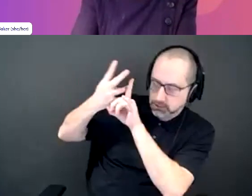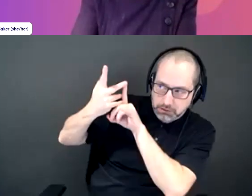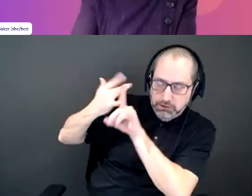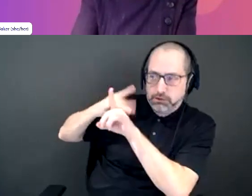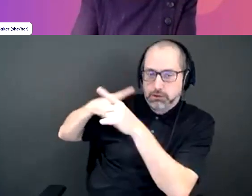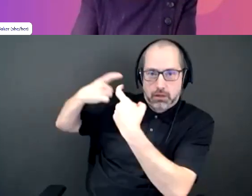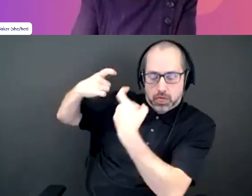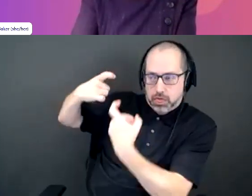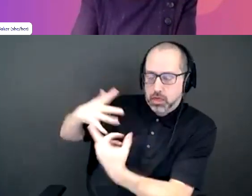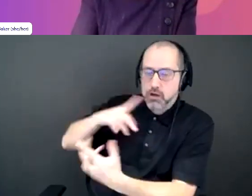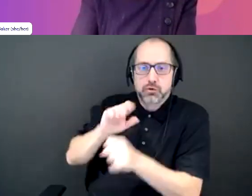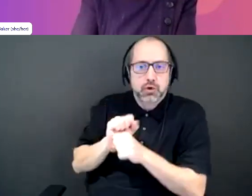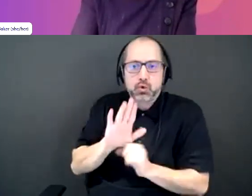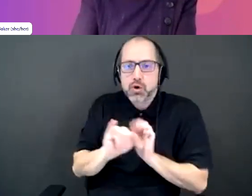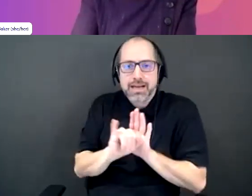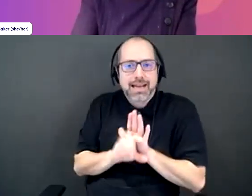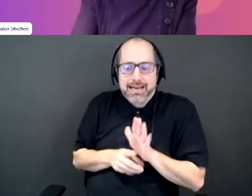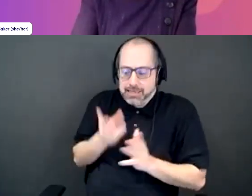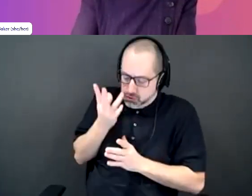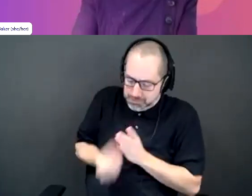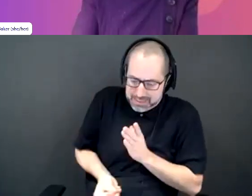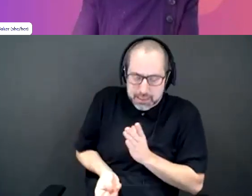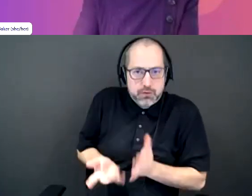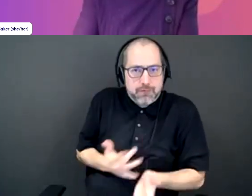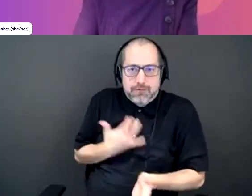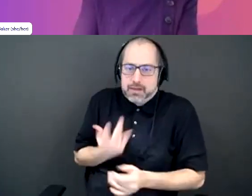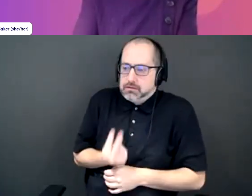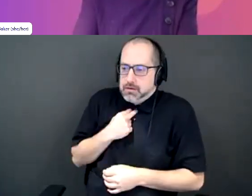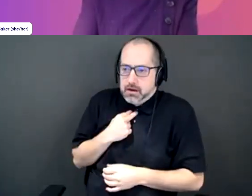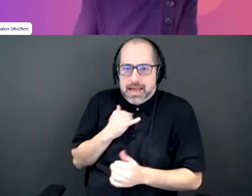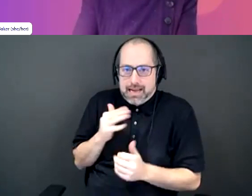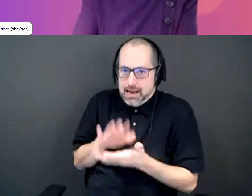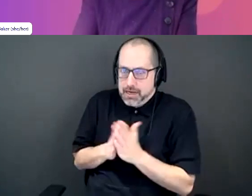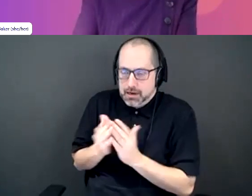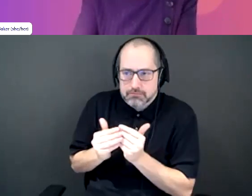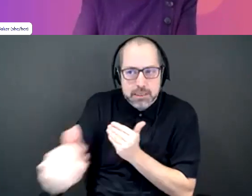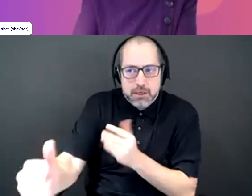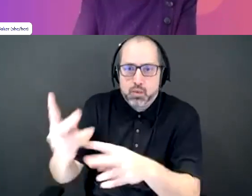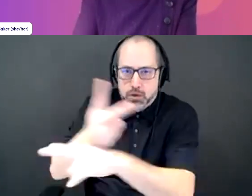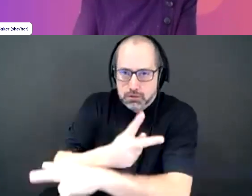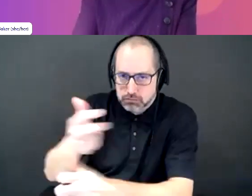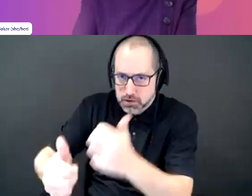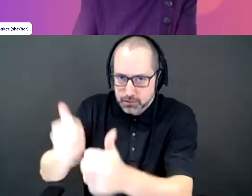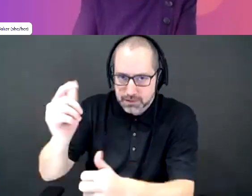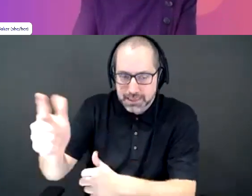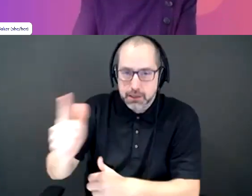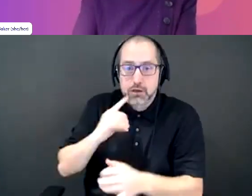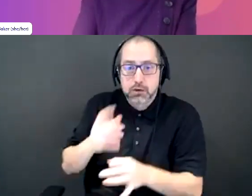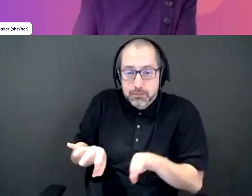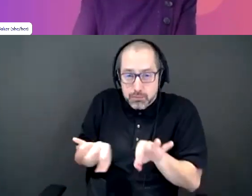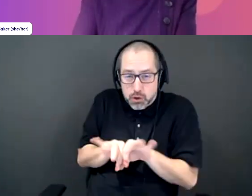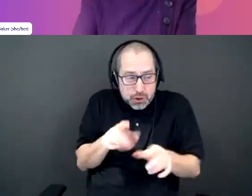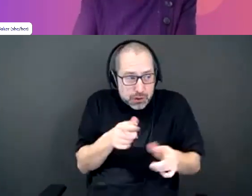vraiment possible qu'un enfant perd son identité il se sent piégé ça peut mener vers des problèmes plus tard pour se protéger je crois qu'il est